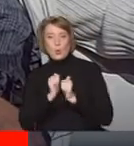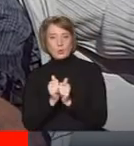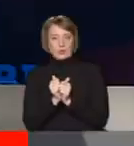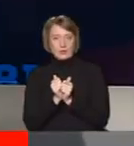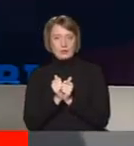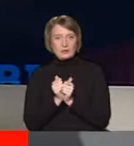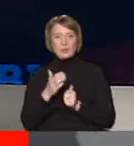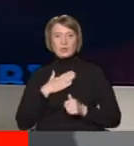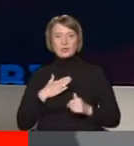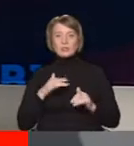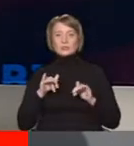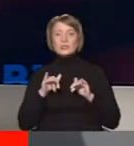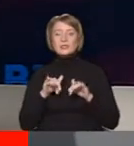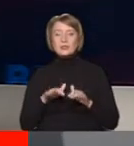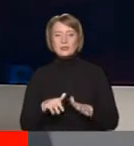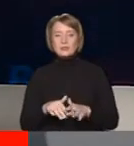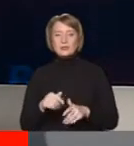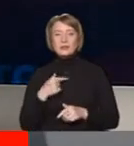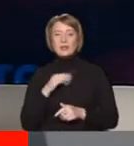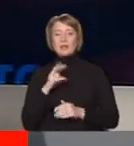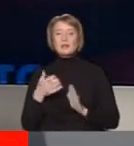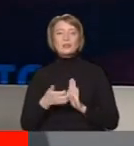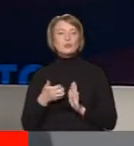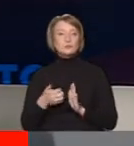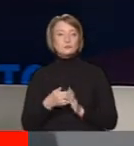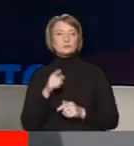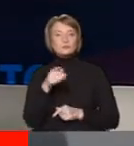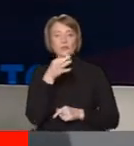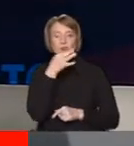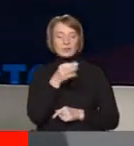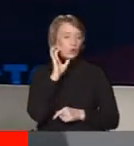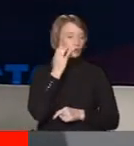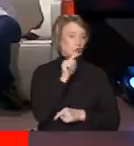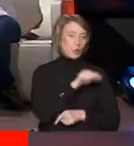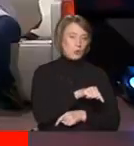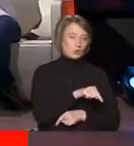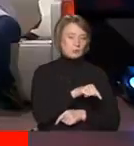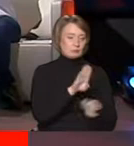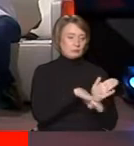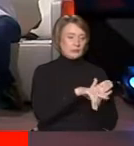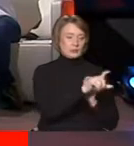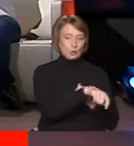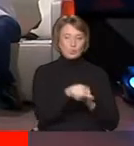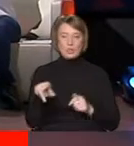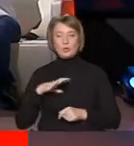тоді, я недостатньо якісно висловив. Ви просто взяли так, чорне і біле, олігархи і люди.